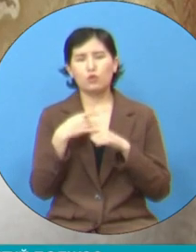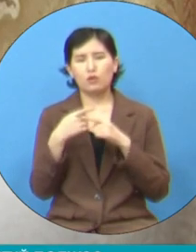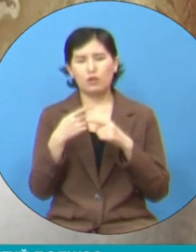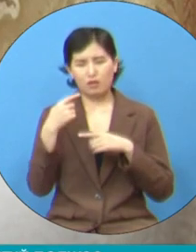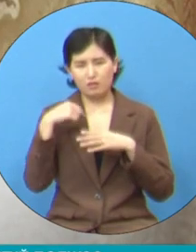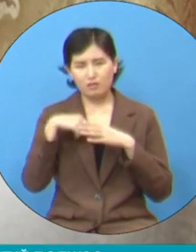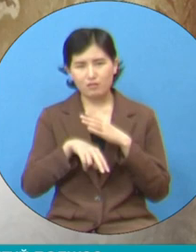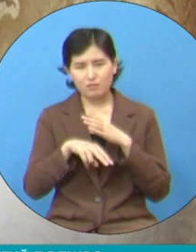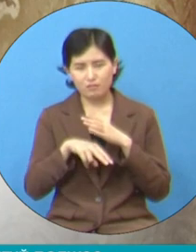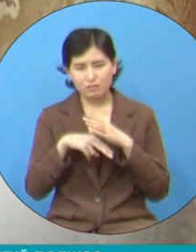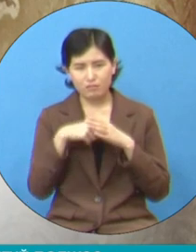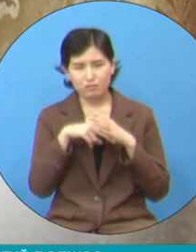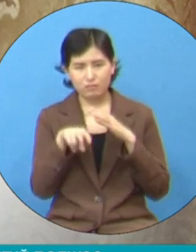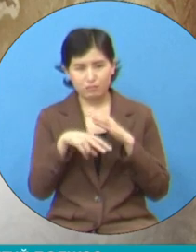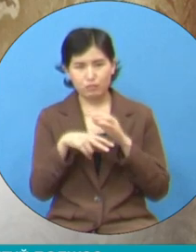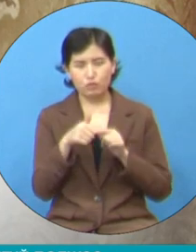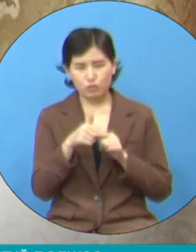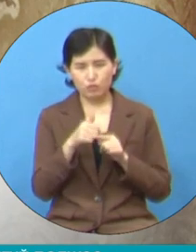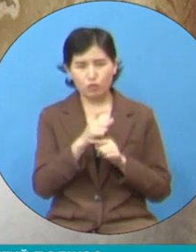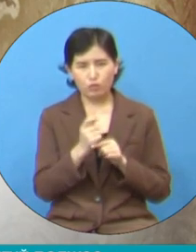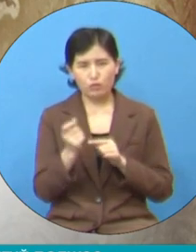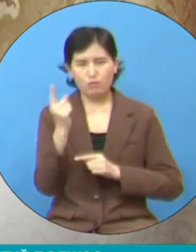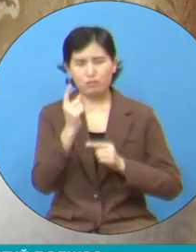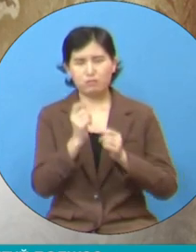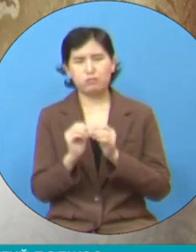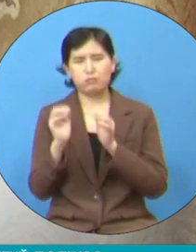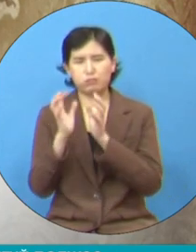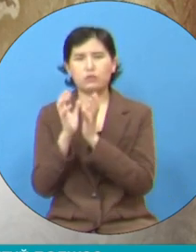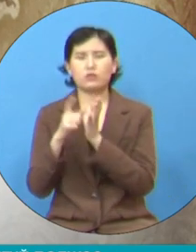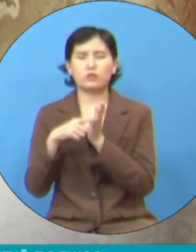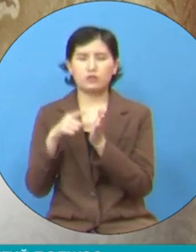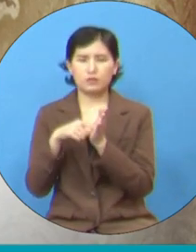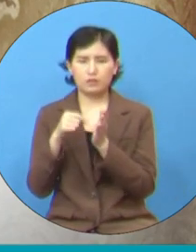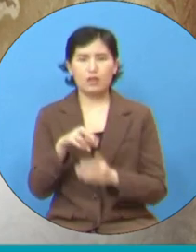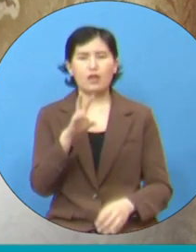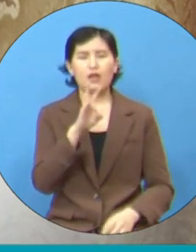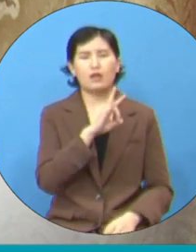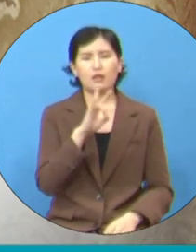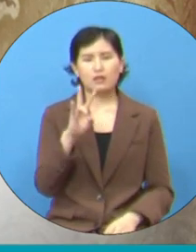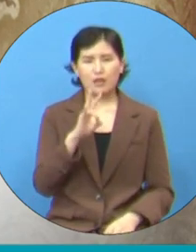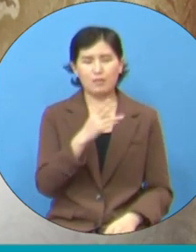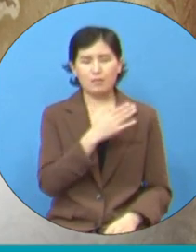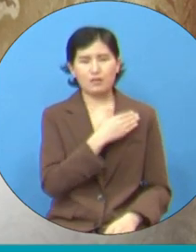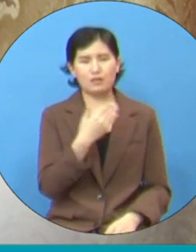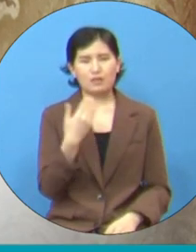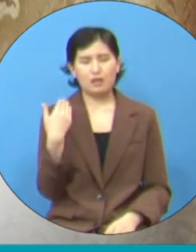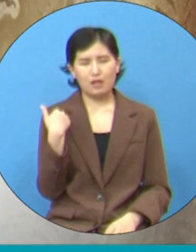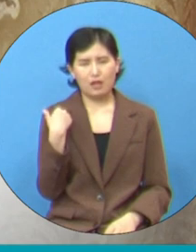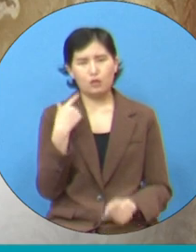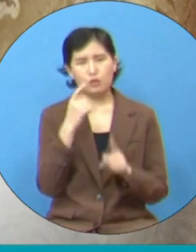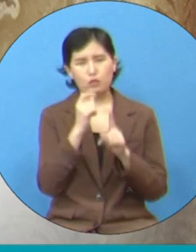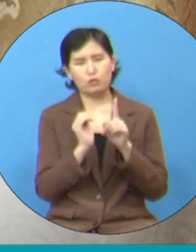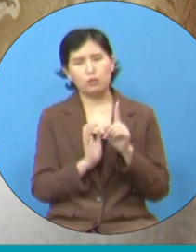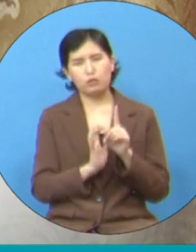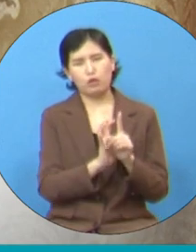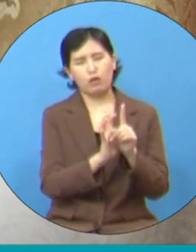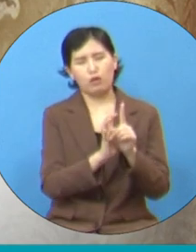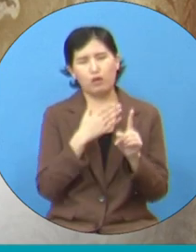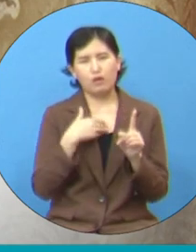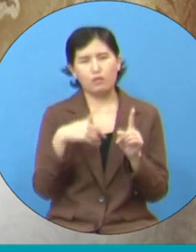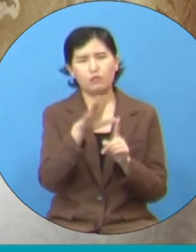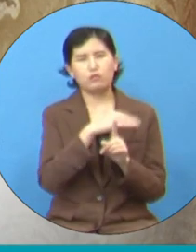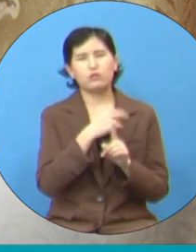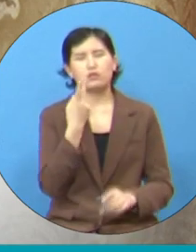удирдах дээд байгууллагаасаа томилж байгаа. Гэхдээ бодит байдал дээр намын даргын хамааралтай хяналттай бүтэц болоод үндсэндээ